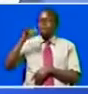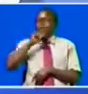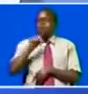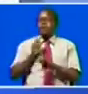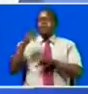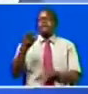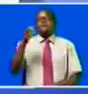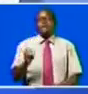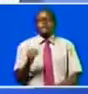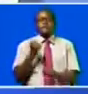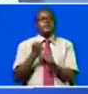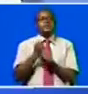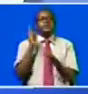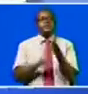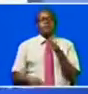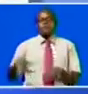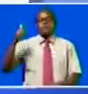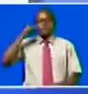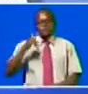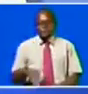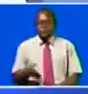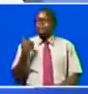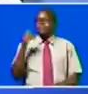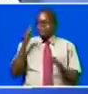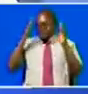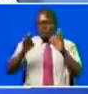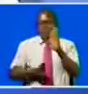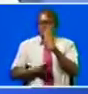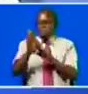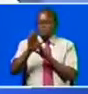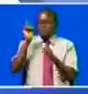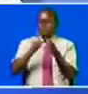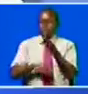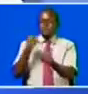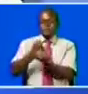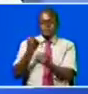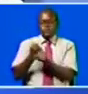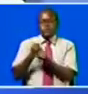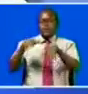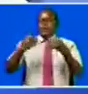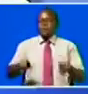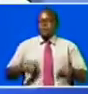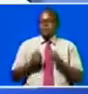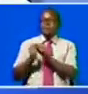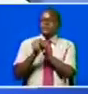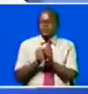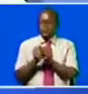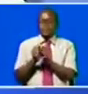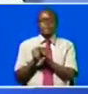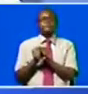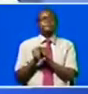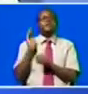40 bado unafanya nini kwa simu? Unafaa kuwa unaangalia maendeleo, ujue vile mtakaa, vile utaishi vizuri, unakaribia retire